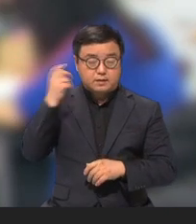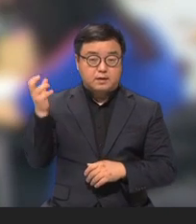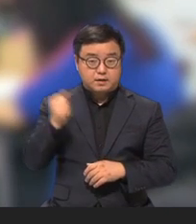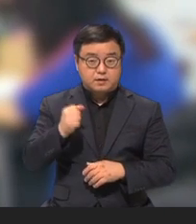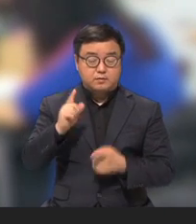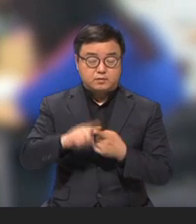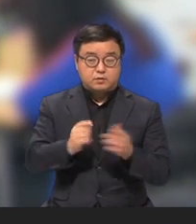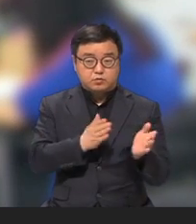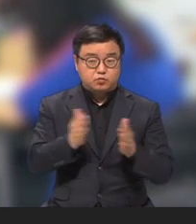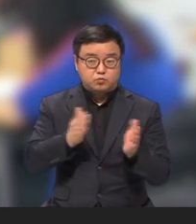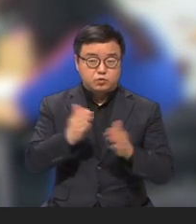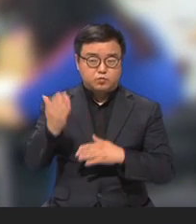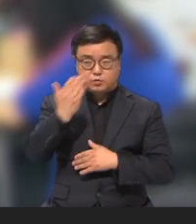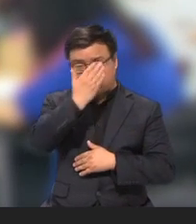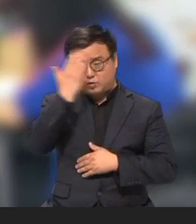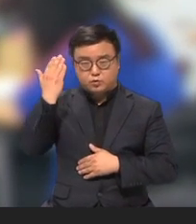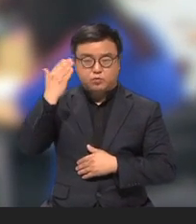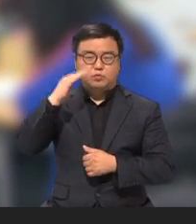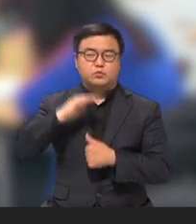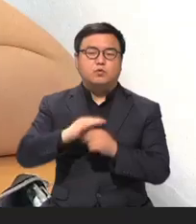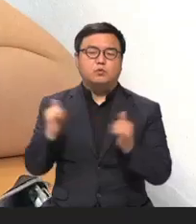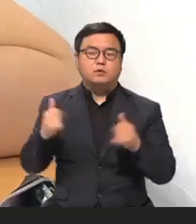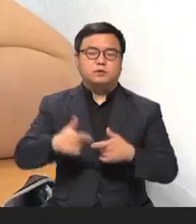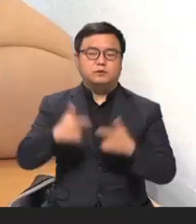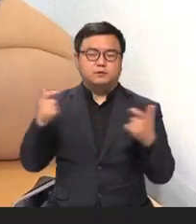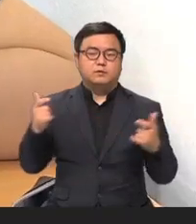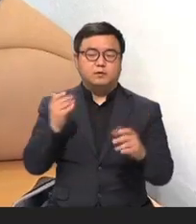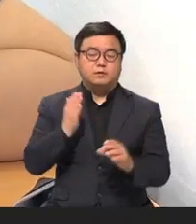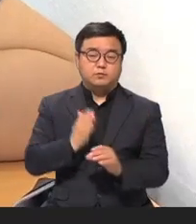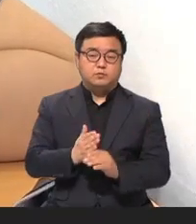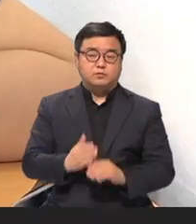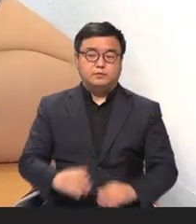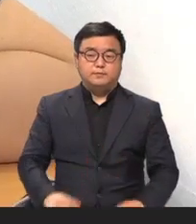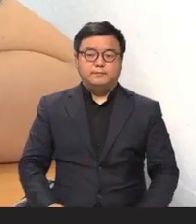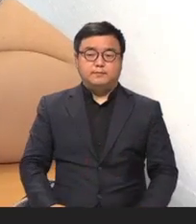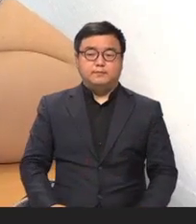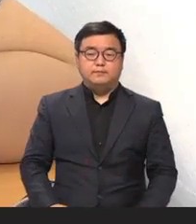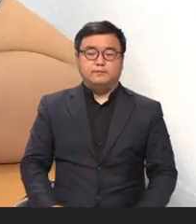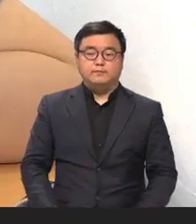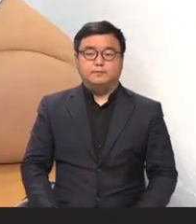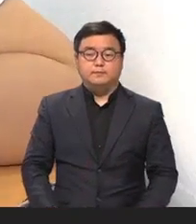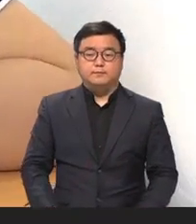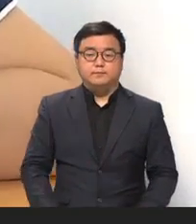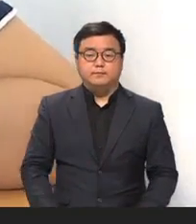준비하는 청소년이 늘고 있습니다. EBS 스쿨 리포터 이수정입니다.